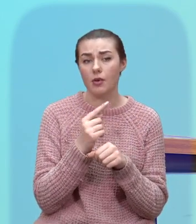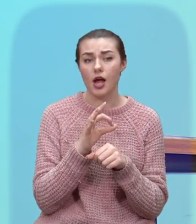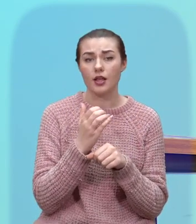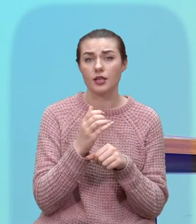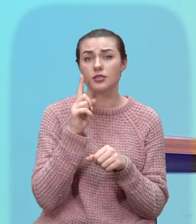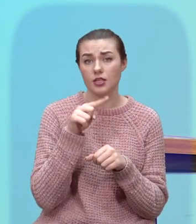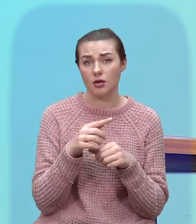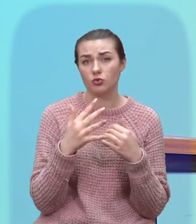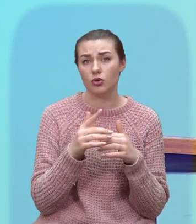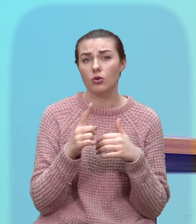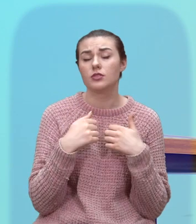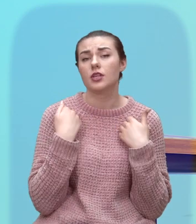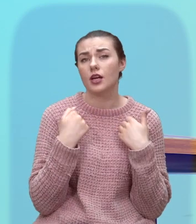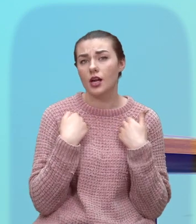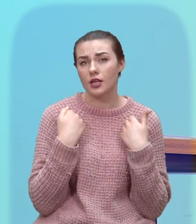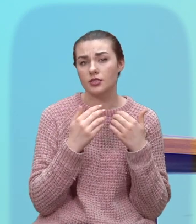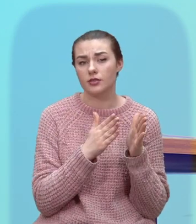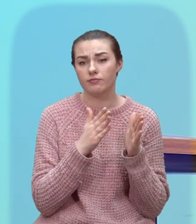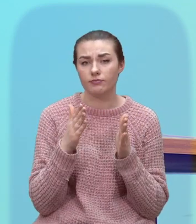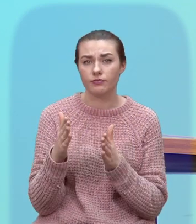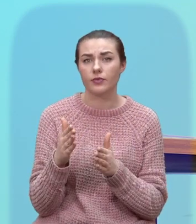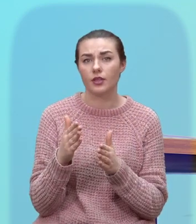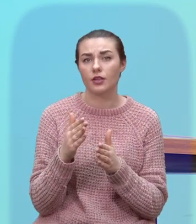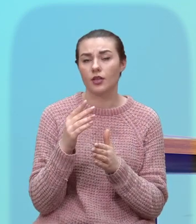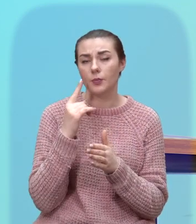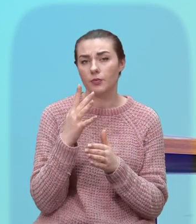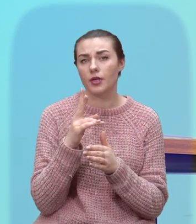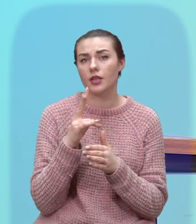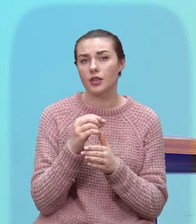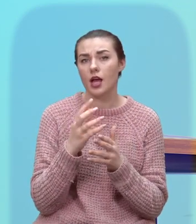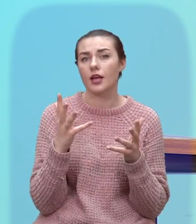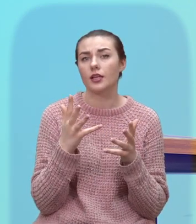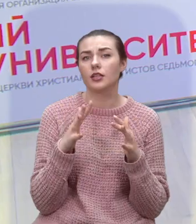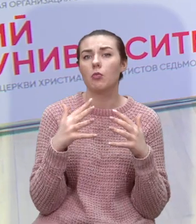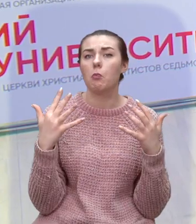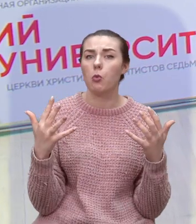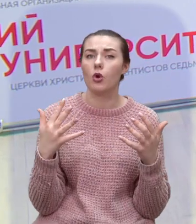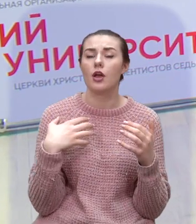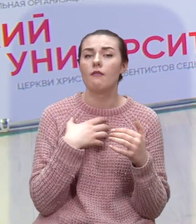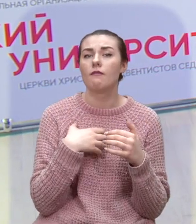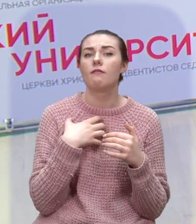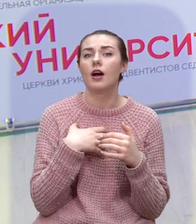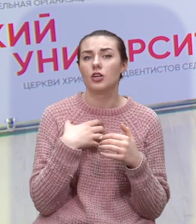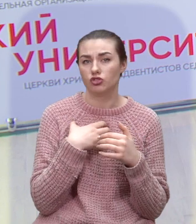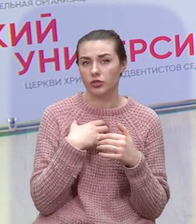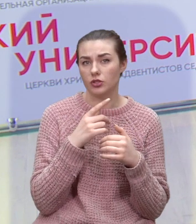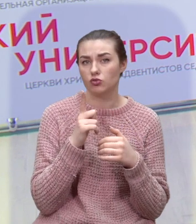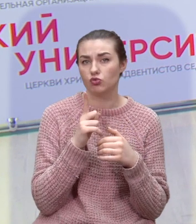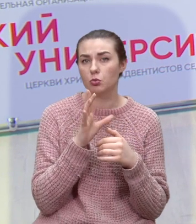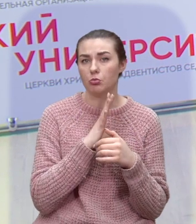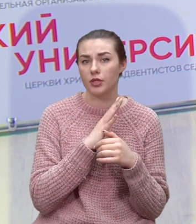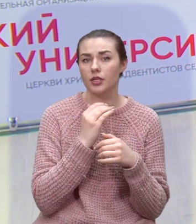мы о них знаем уже он пытается смещать акцент на какие-то более важные вещи